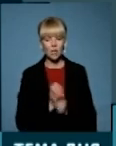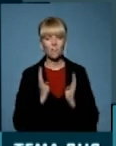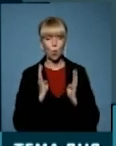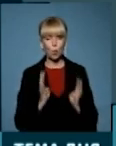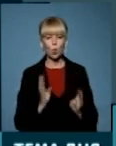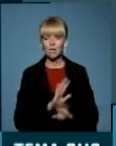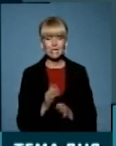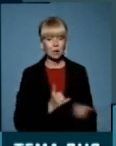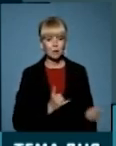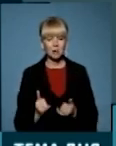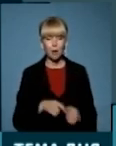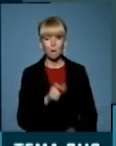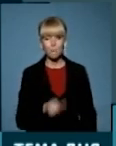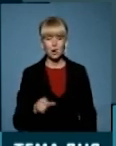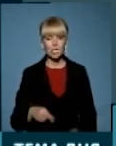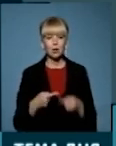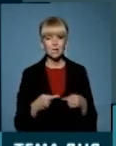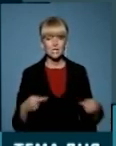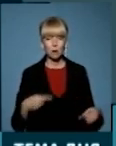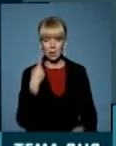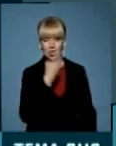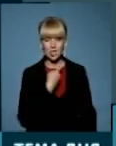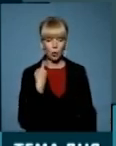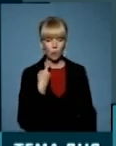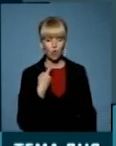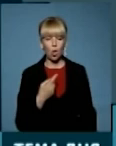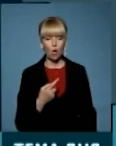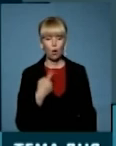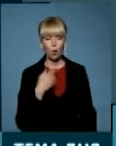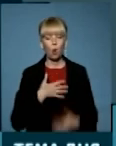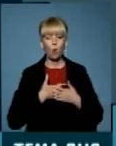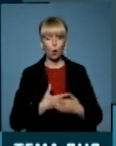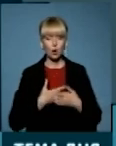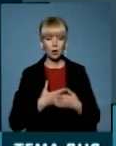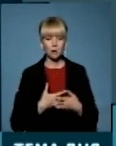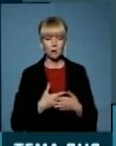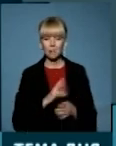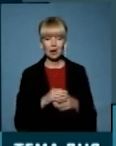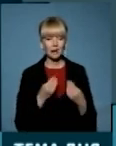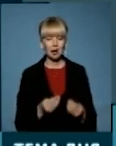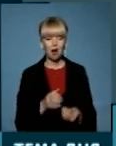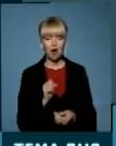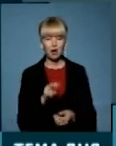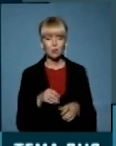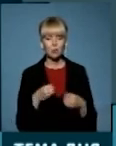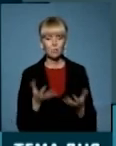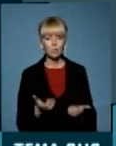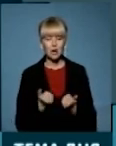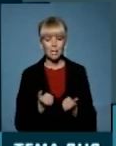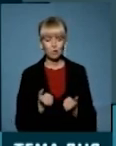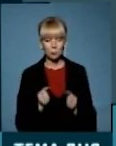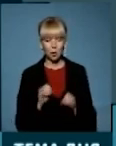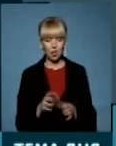Не забезпечено персоналу засобами індивідуального захисту органів дихання. Не надано акт приймання здачі в наявної